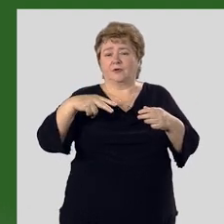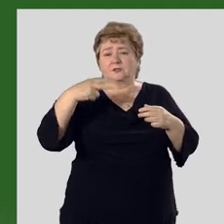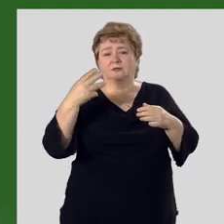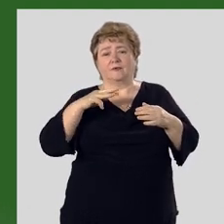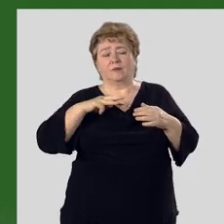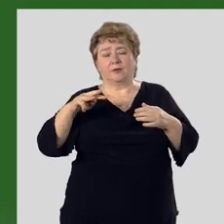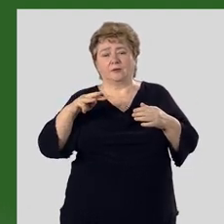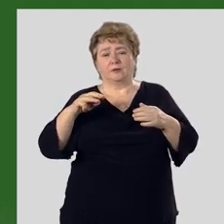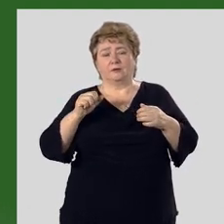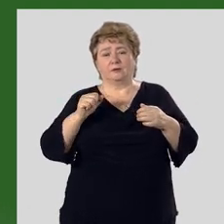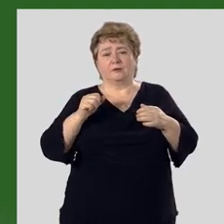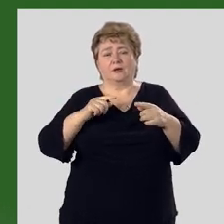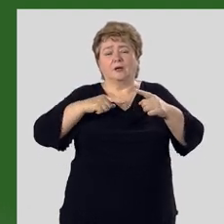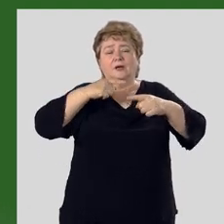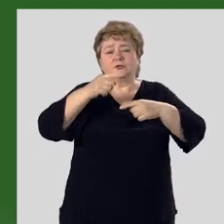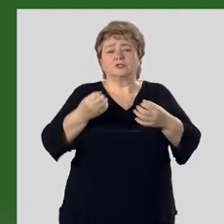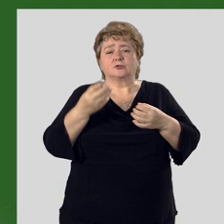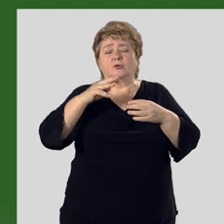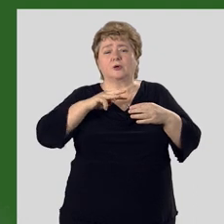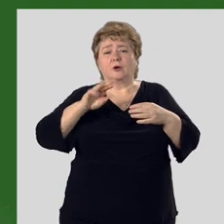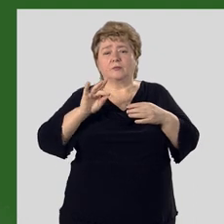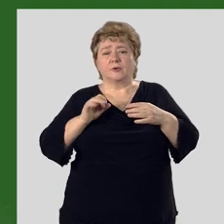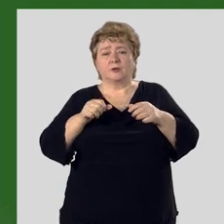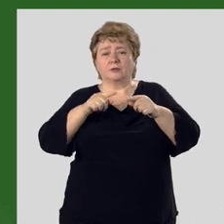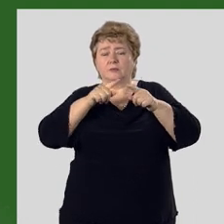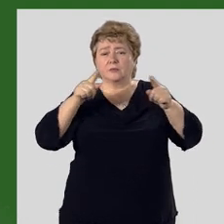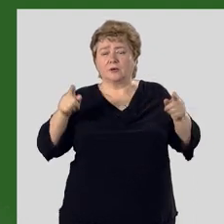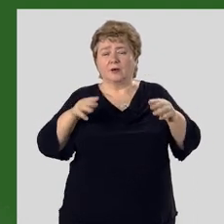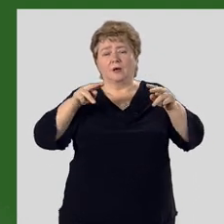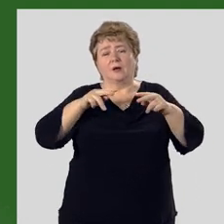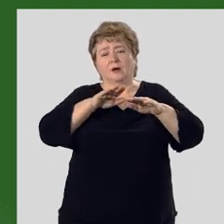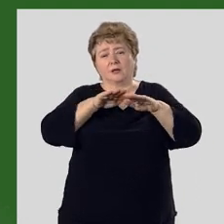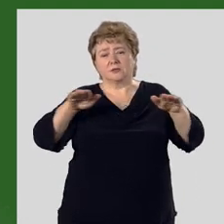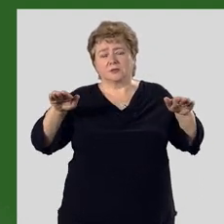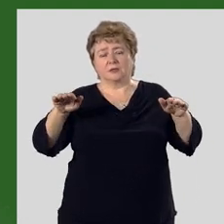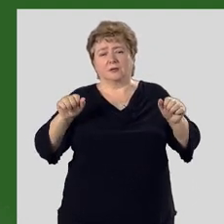22 метра. Через сколько метров проведены горизонтали?